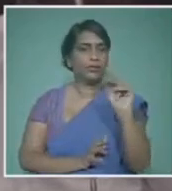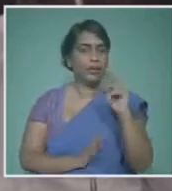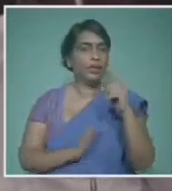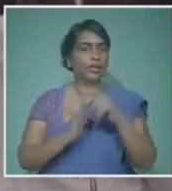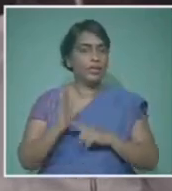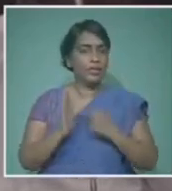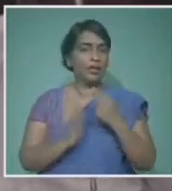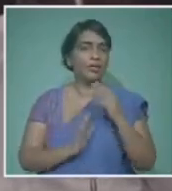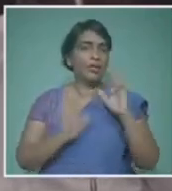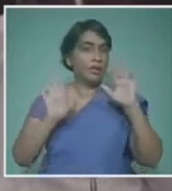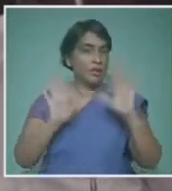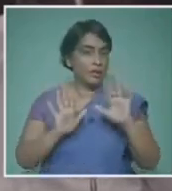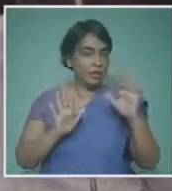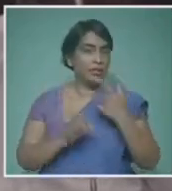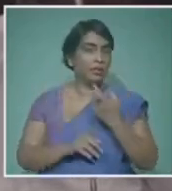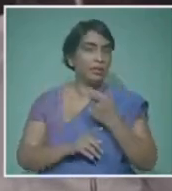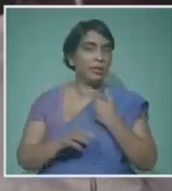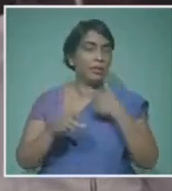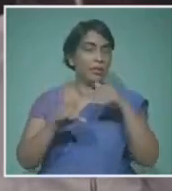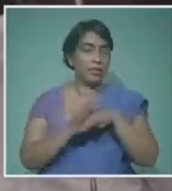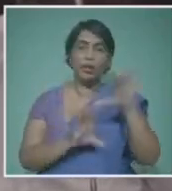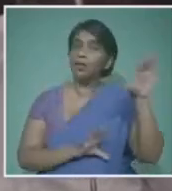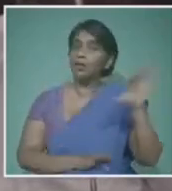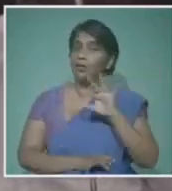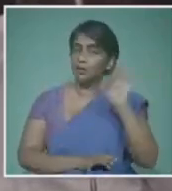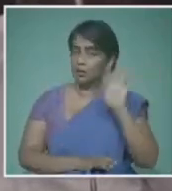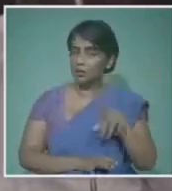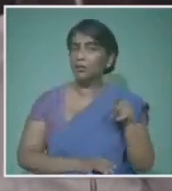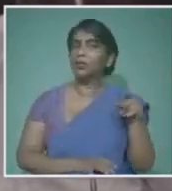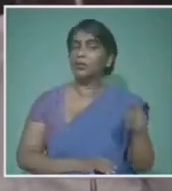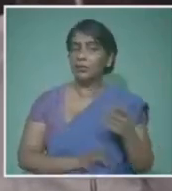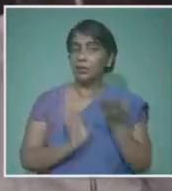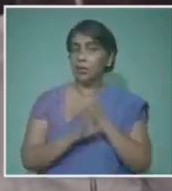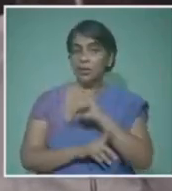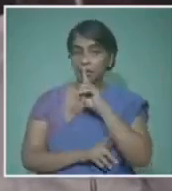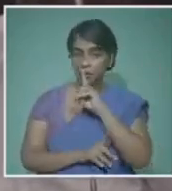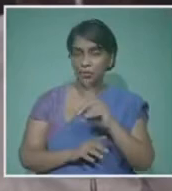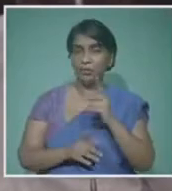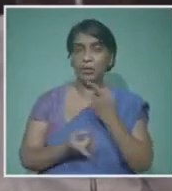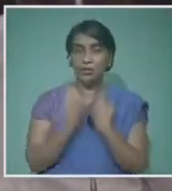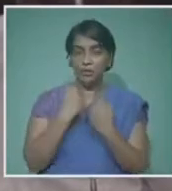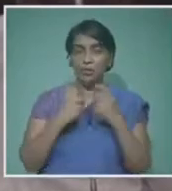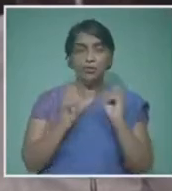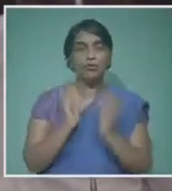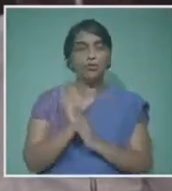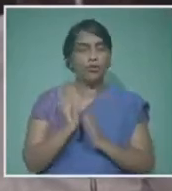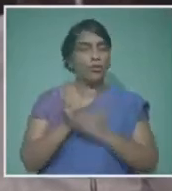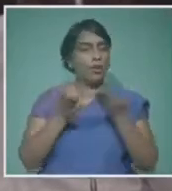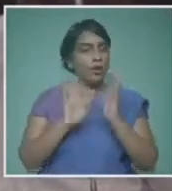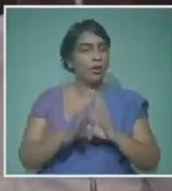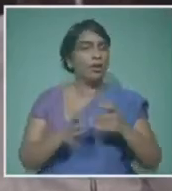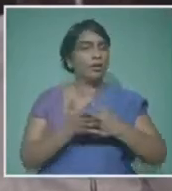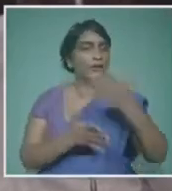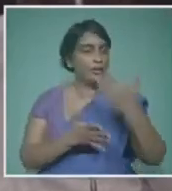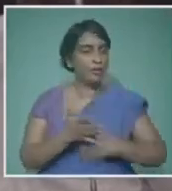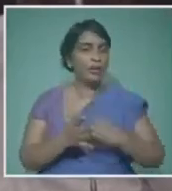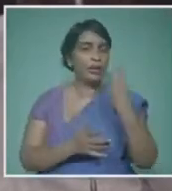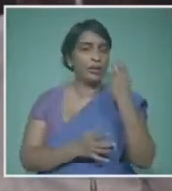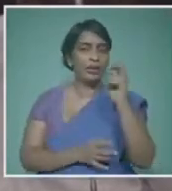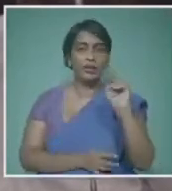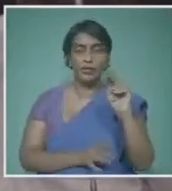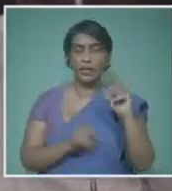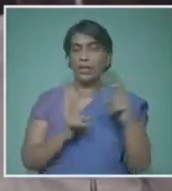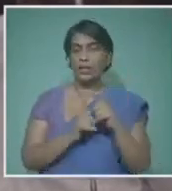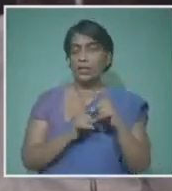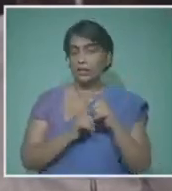මාස 9 වෙනි දින ඇති අධිකාරී පත්‍රය මගින් පිහිටුවන ලද ඉහිතකී පරීක්ෂණ කොමිෂන් සභාවේ අවසන් වාර්තාව 2020 දෙසැම්බර් 8